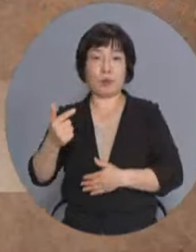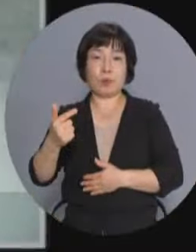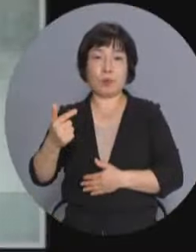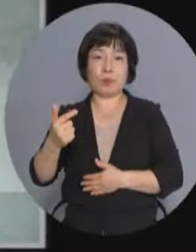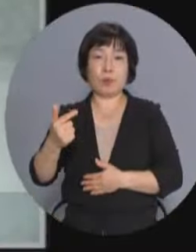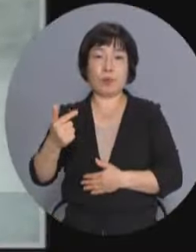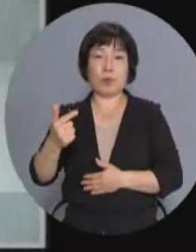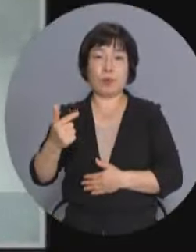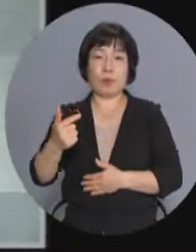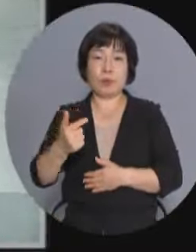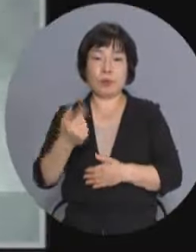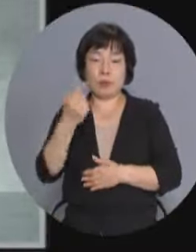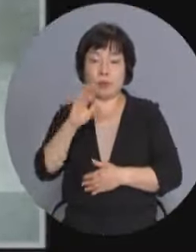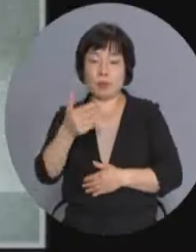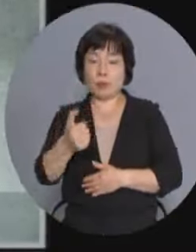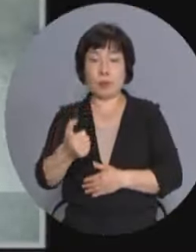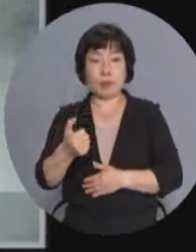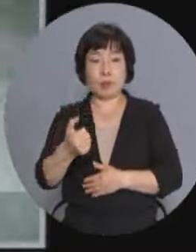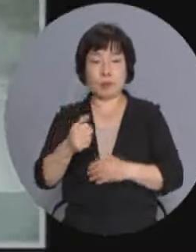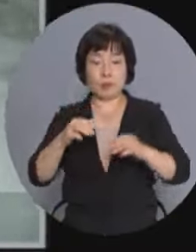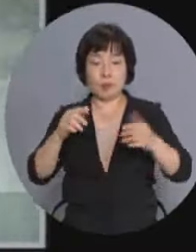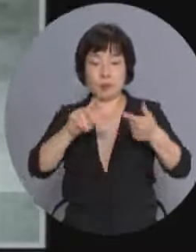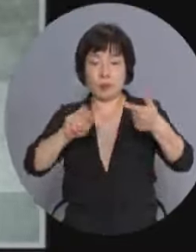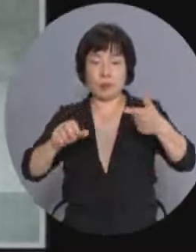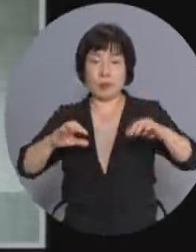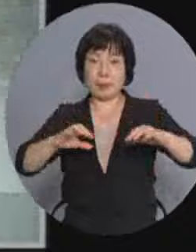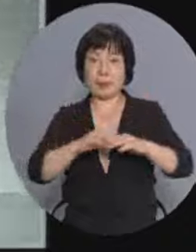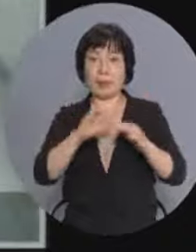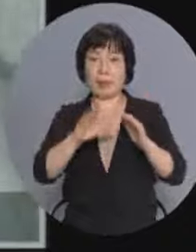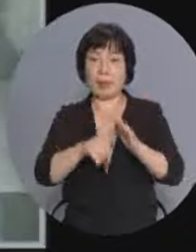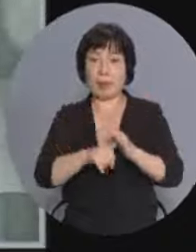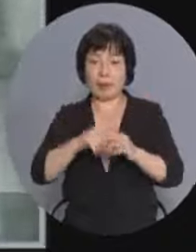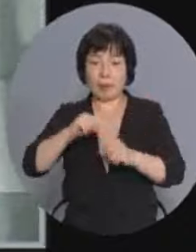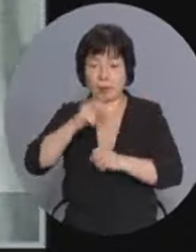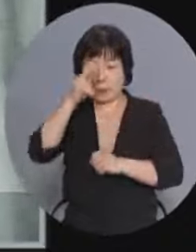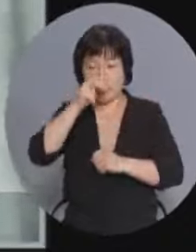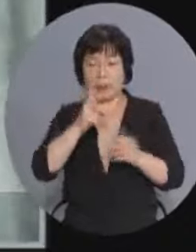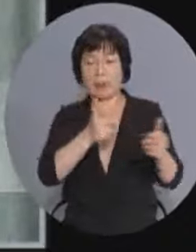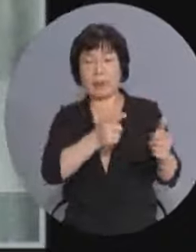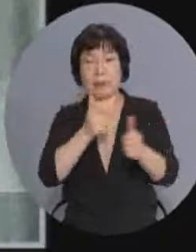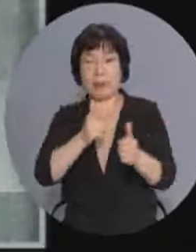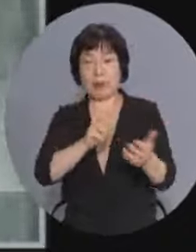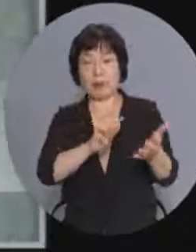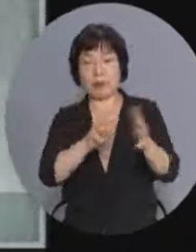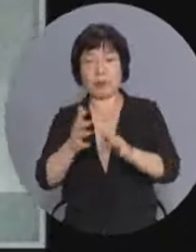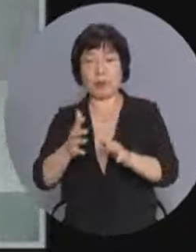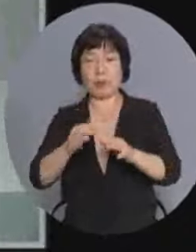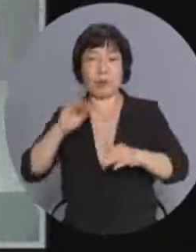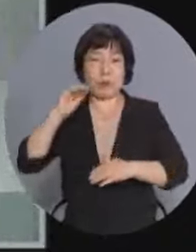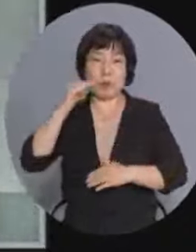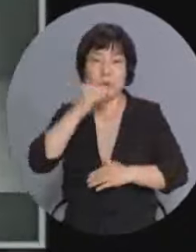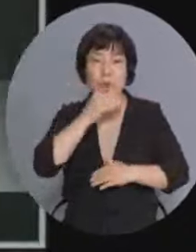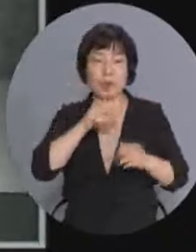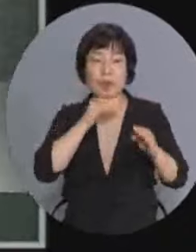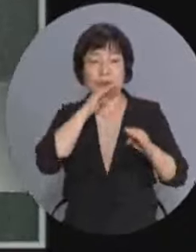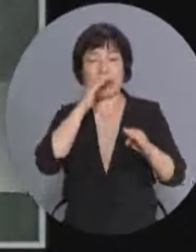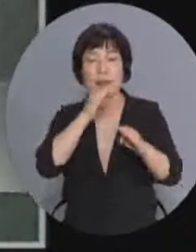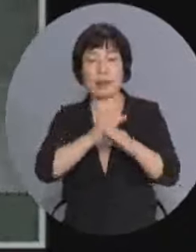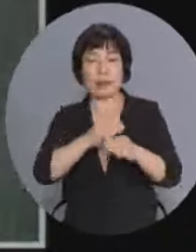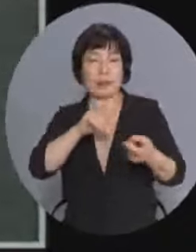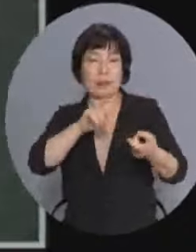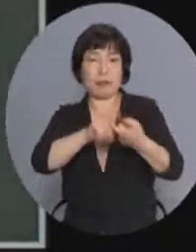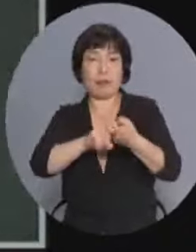입니다 지난 1950년 625 전쟁 당시 군경이 집단 학살한 구의 보도연맹 사건 관련자로